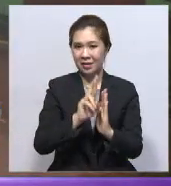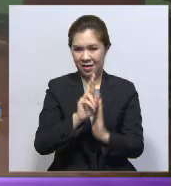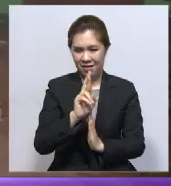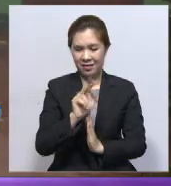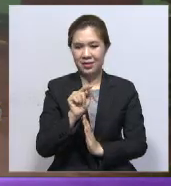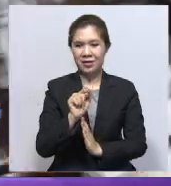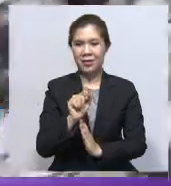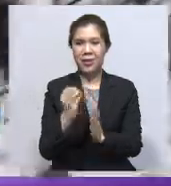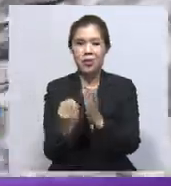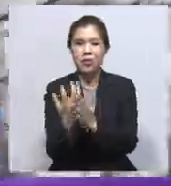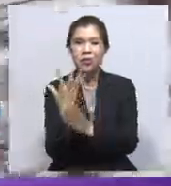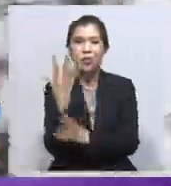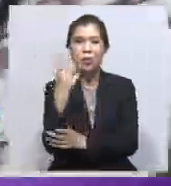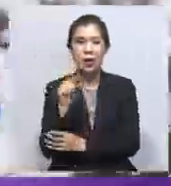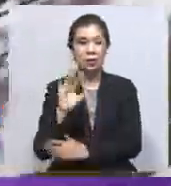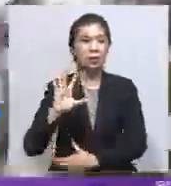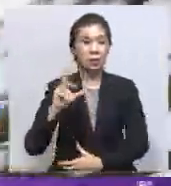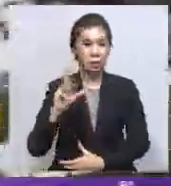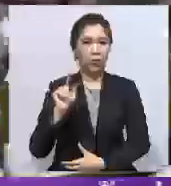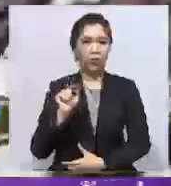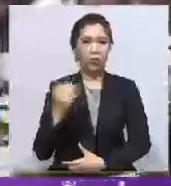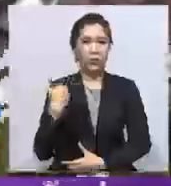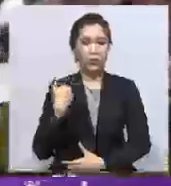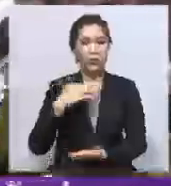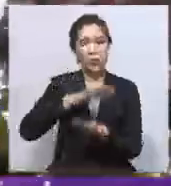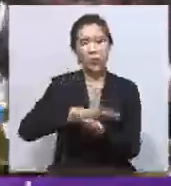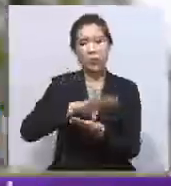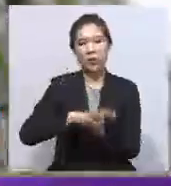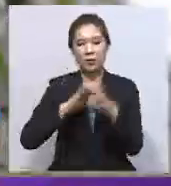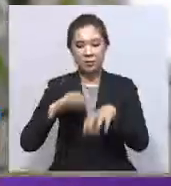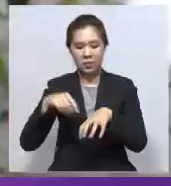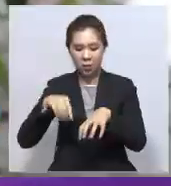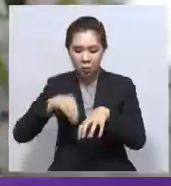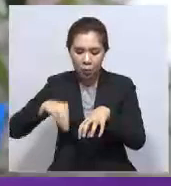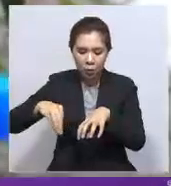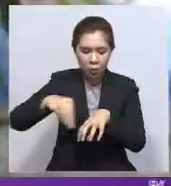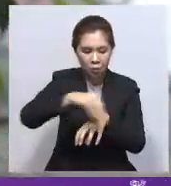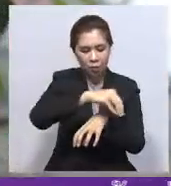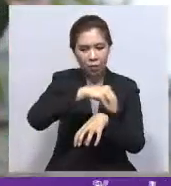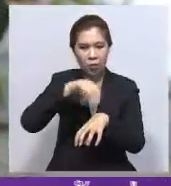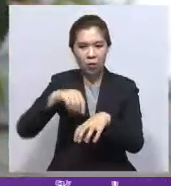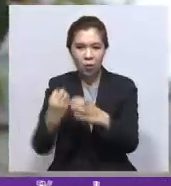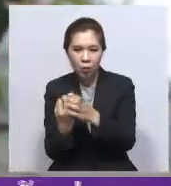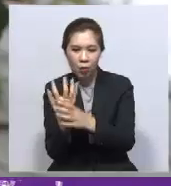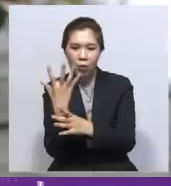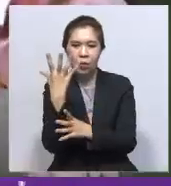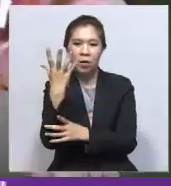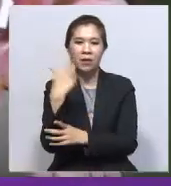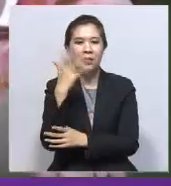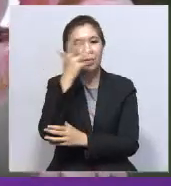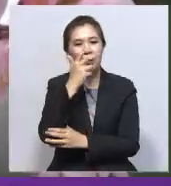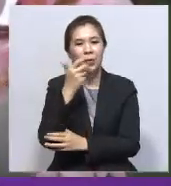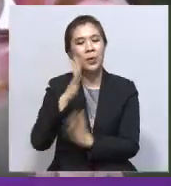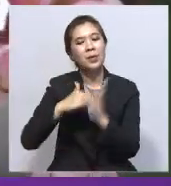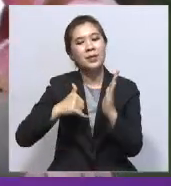ต้นดอกพญาเสือโคร่งที่ปลูกไว้โดยรอบบริเวณโรงเรียนบ้านปางขอนหมู่7บ้านปางขอนกำลังออกด